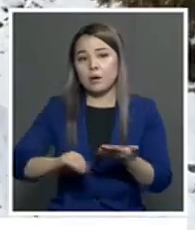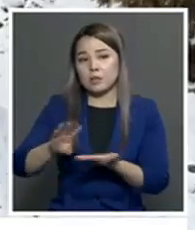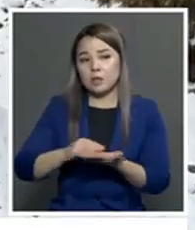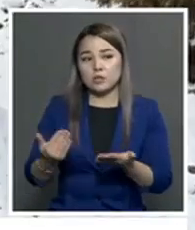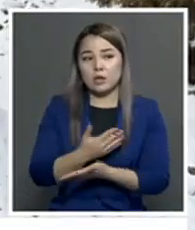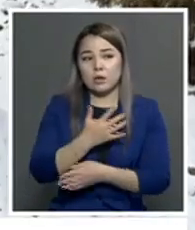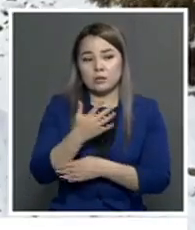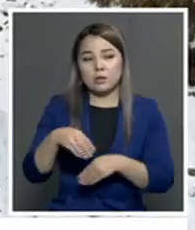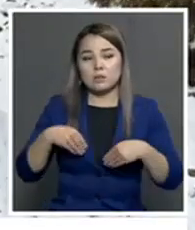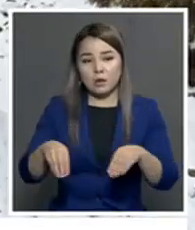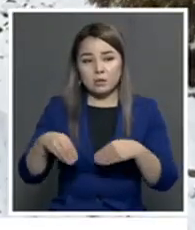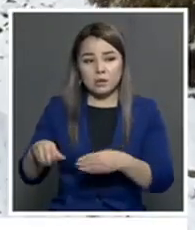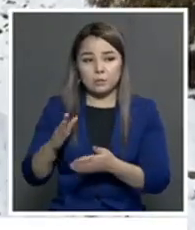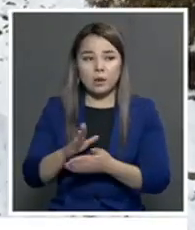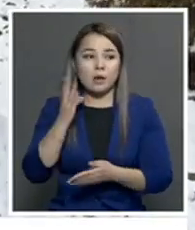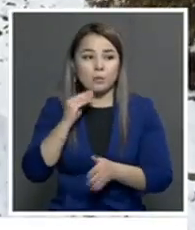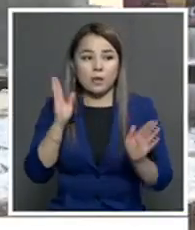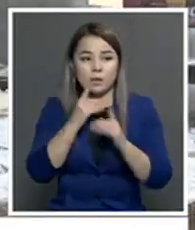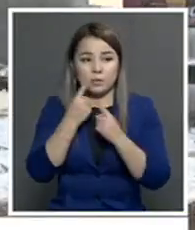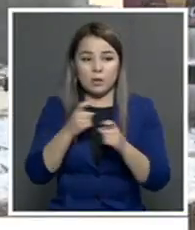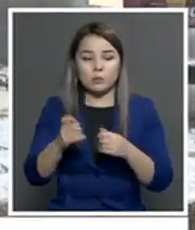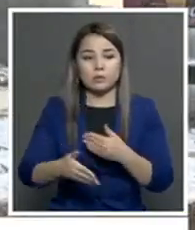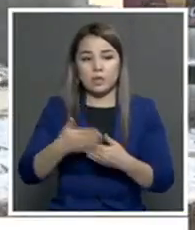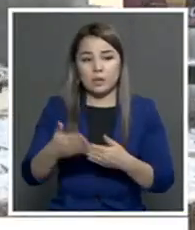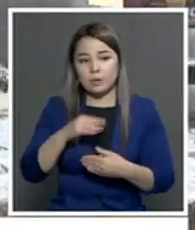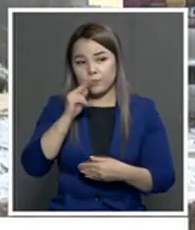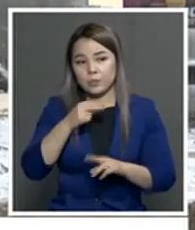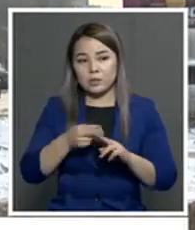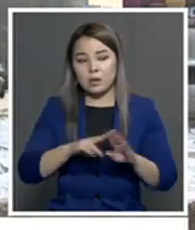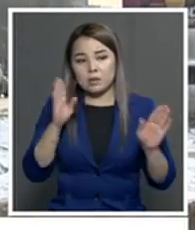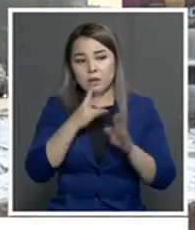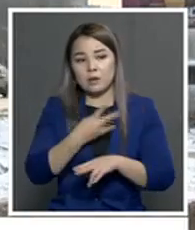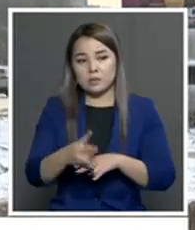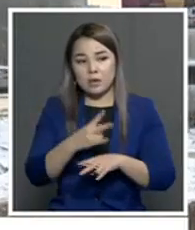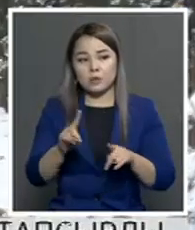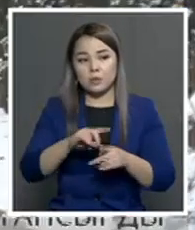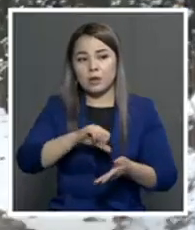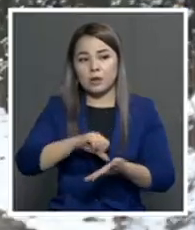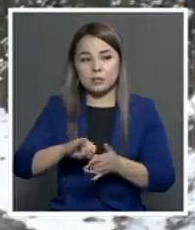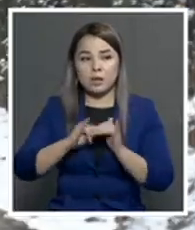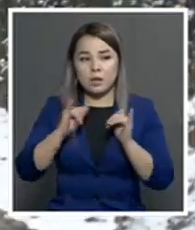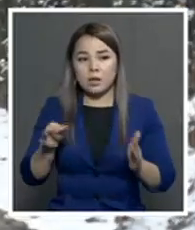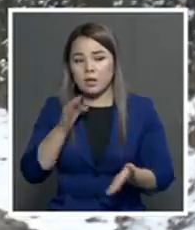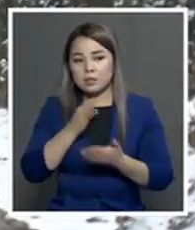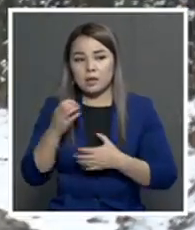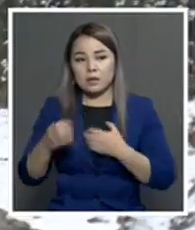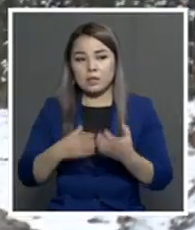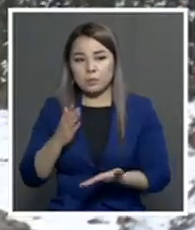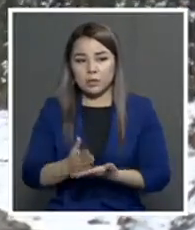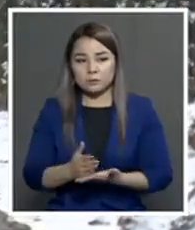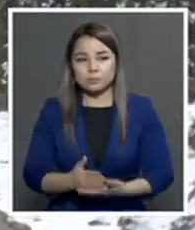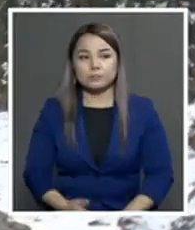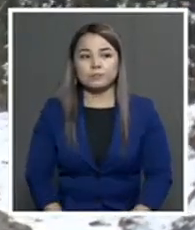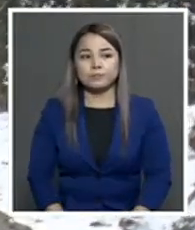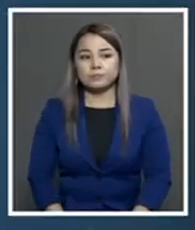жасыл желегі кеп жатыр. Алматы экологтары жеңіл жазаның кесірінен табиғатқа зиян келтірушілер қатары артып жатқанына алаңдаулы.